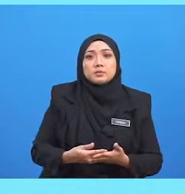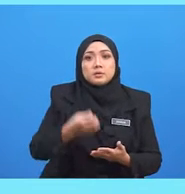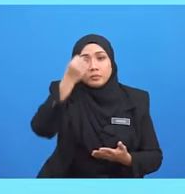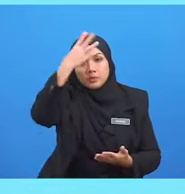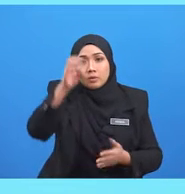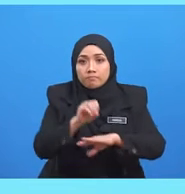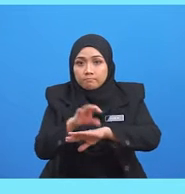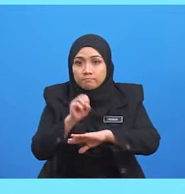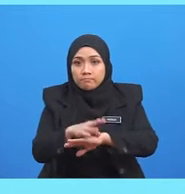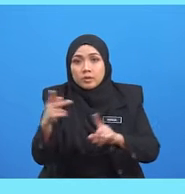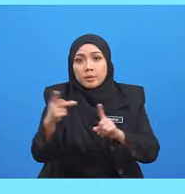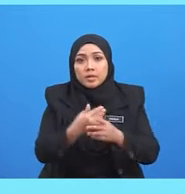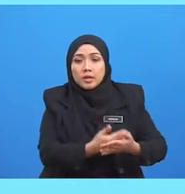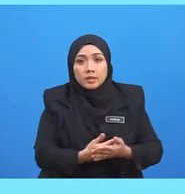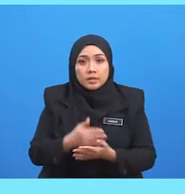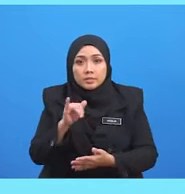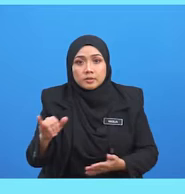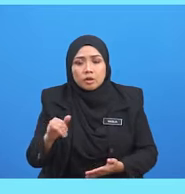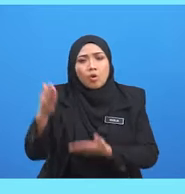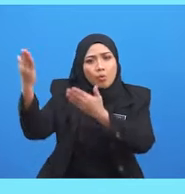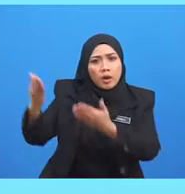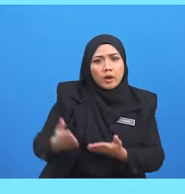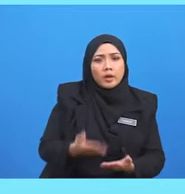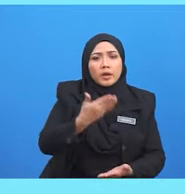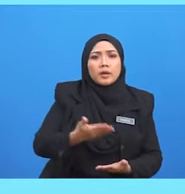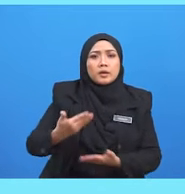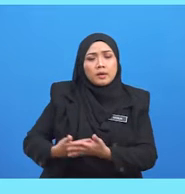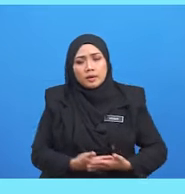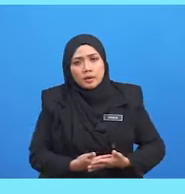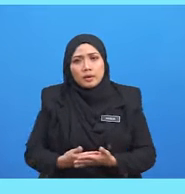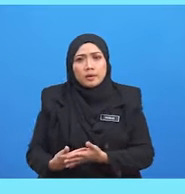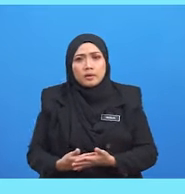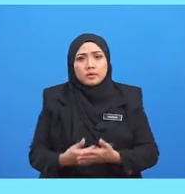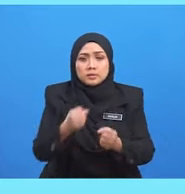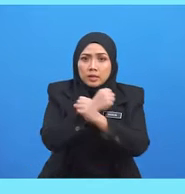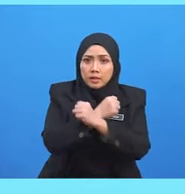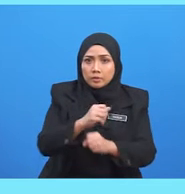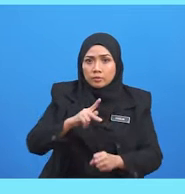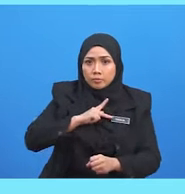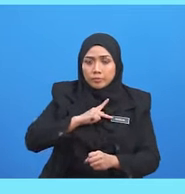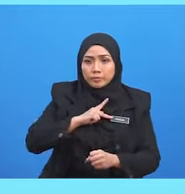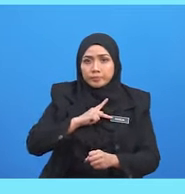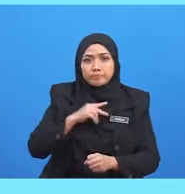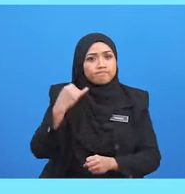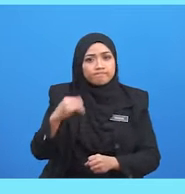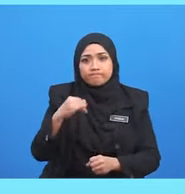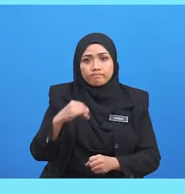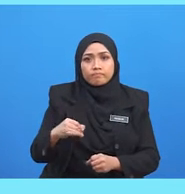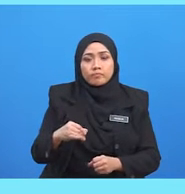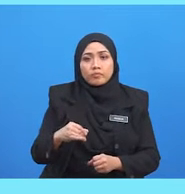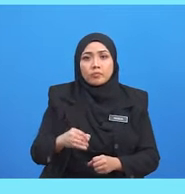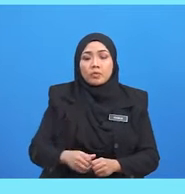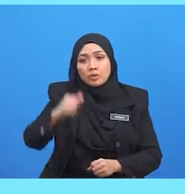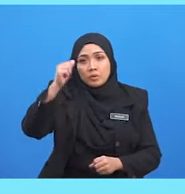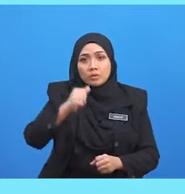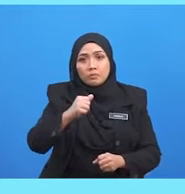nasihat kepada anaknya, wahai anak-anak kesayanganku, janganlah engkau mempersekutukan Allah Subhanahu wa